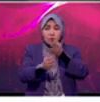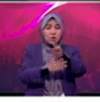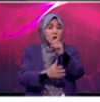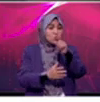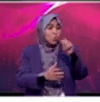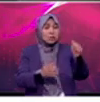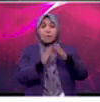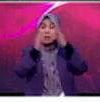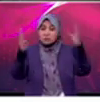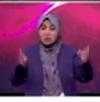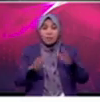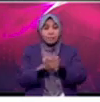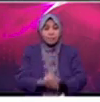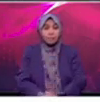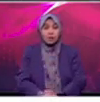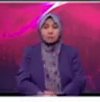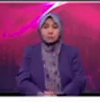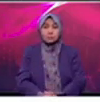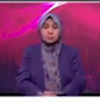besarnya masaad Ibrahim al-sulaim